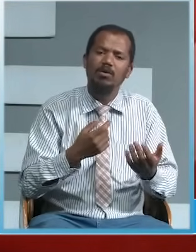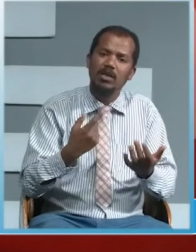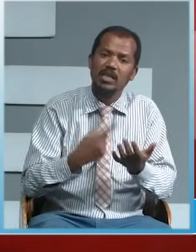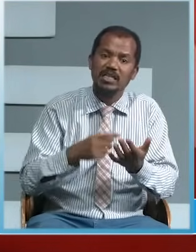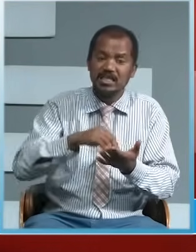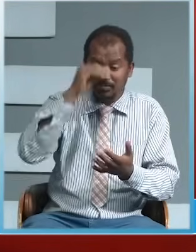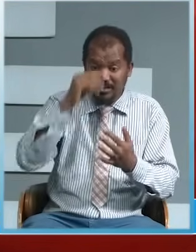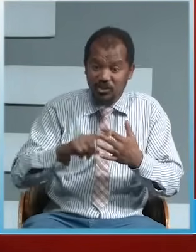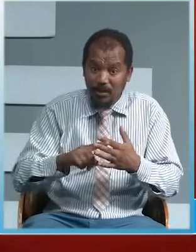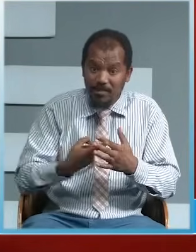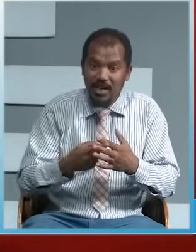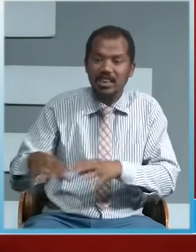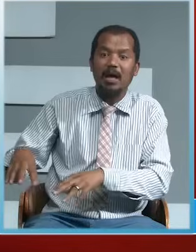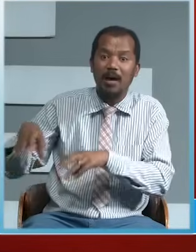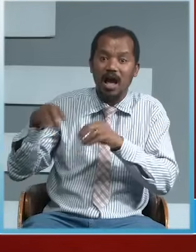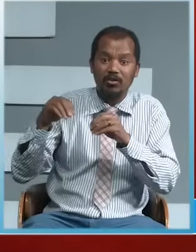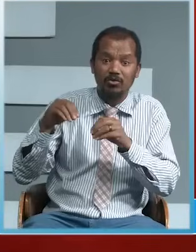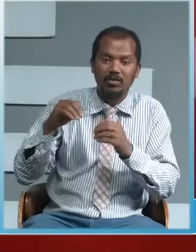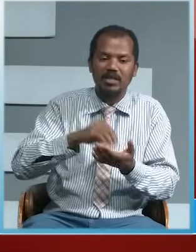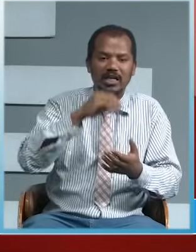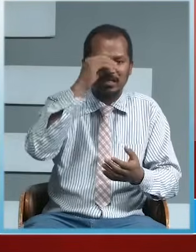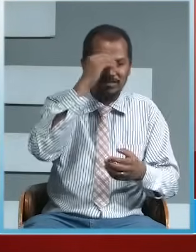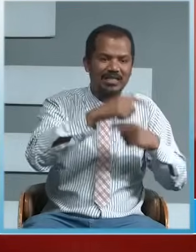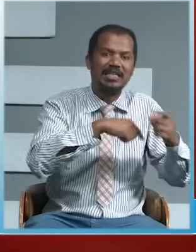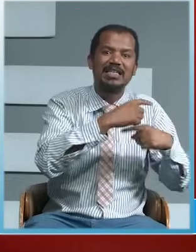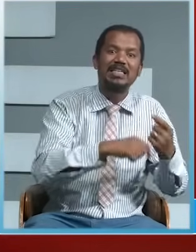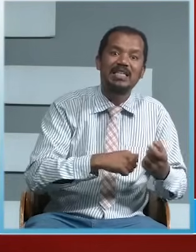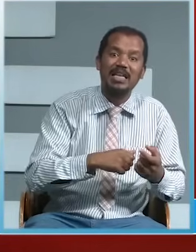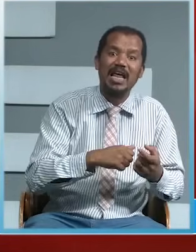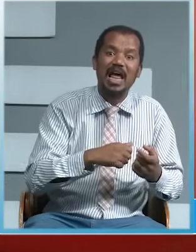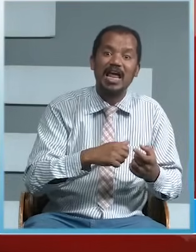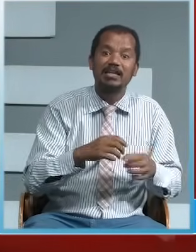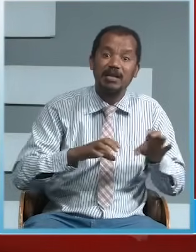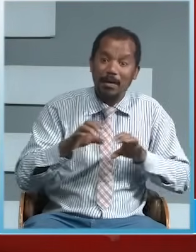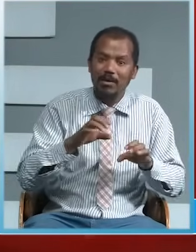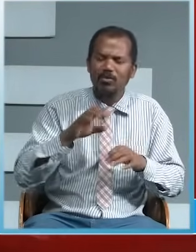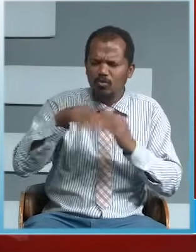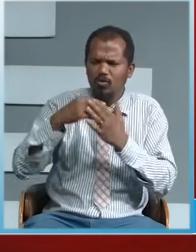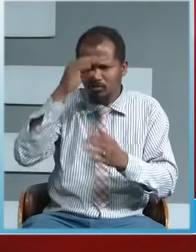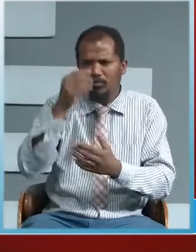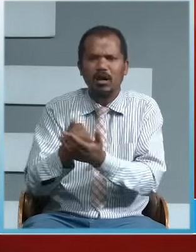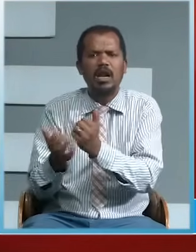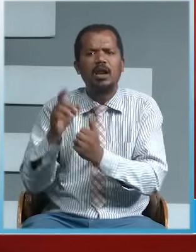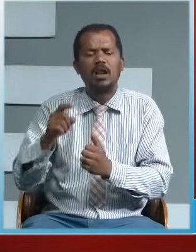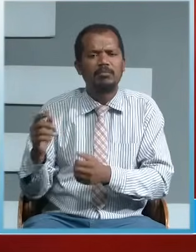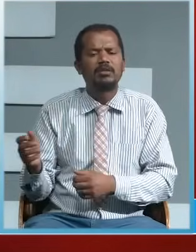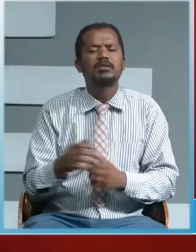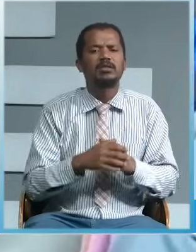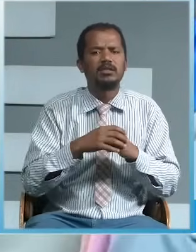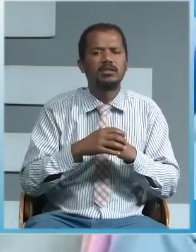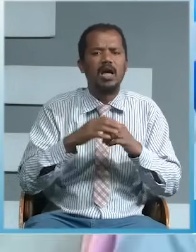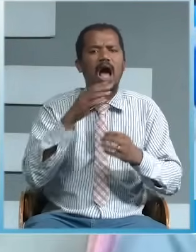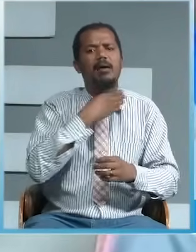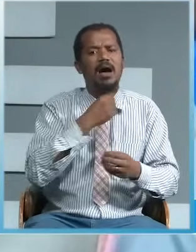ደግሞ ትምህርት ጀምረን ተማሪው ከትምህርት ማዕድ እንዳይርቅ በማድረግ ሁሉም ሰው ለሰላሙ ርብርብ ማድረግ አለበት፣ ሰላምን ሰው መስበክ